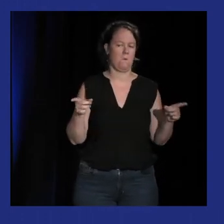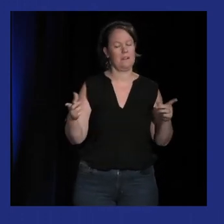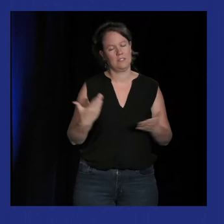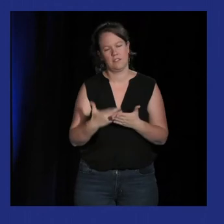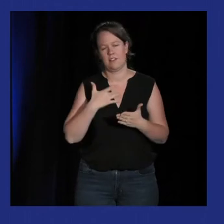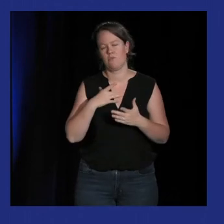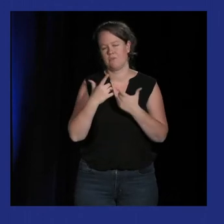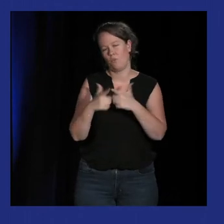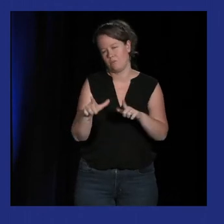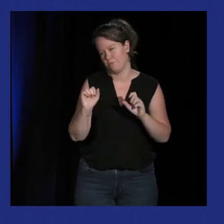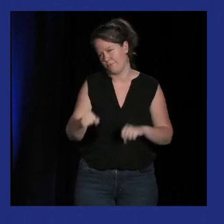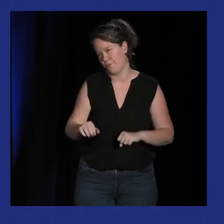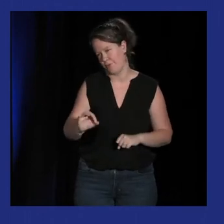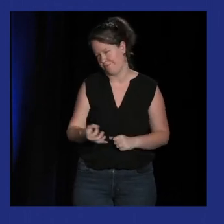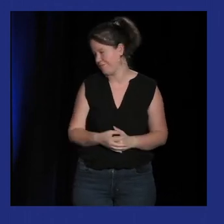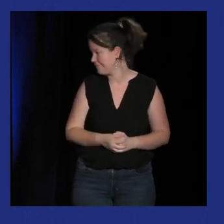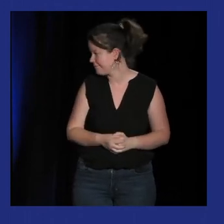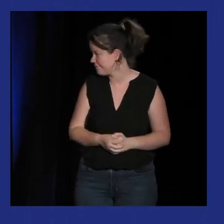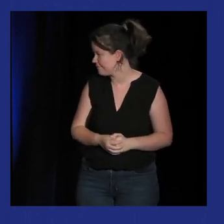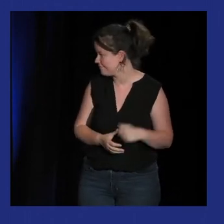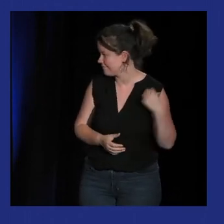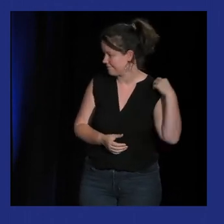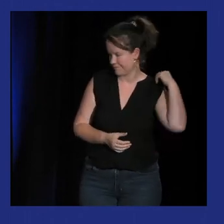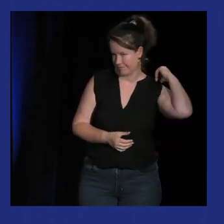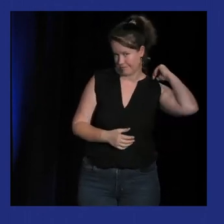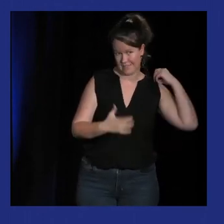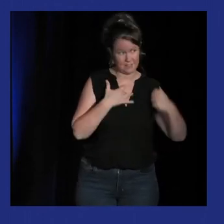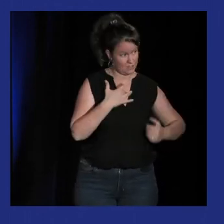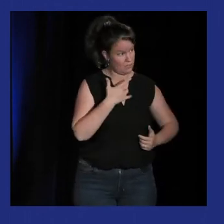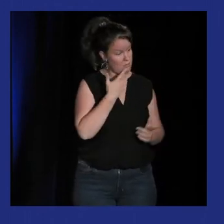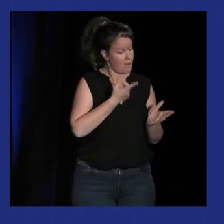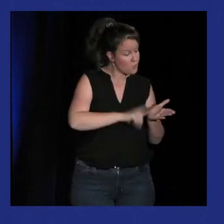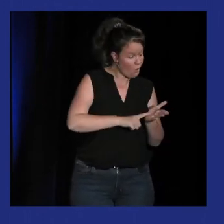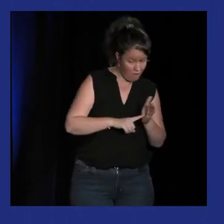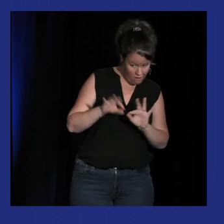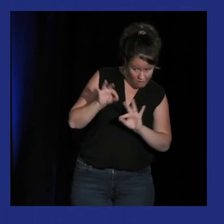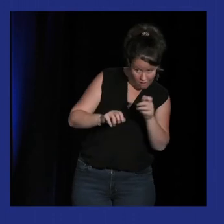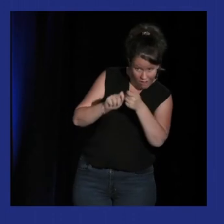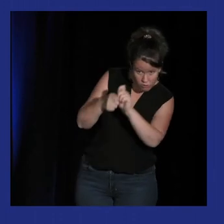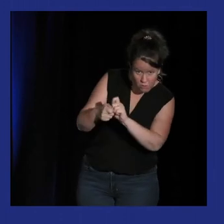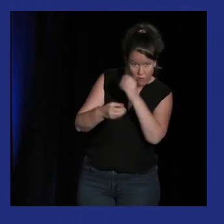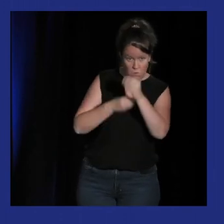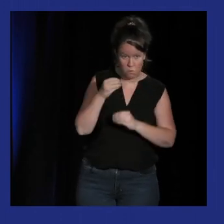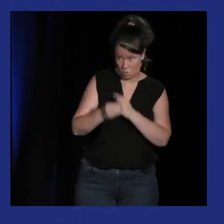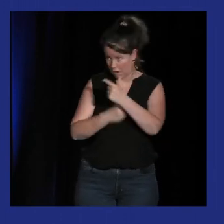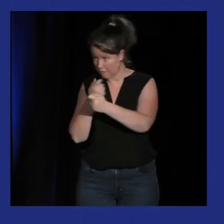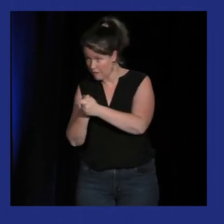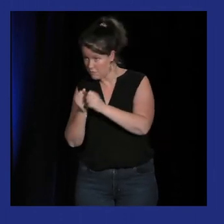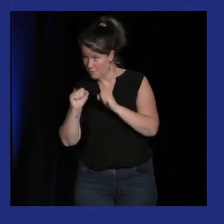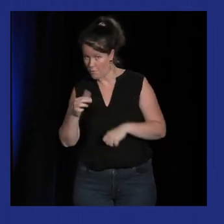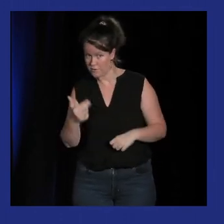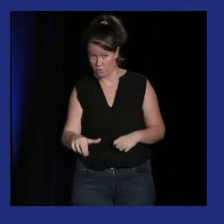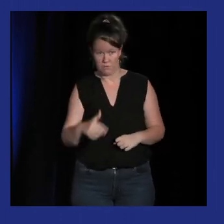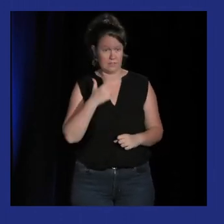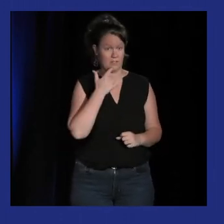rappelais là sur le 3 de l'adaptation et d'arrangement techniquement tu pourrais organiser enfin